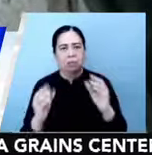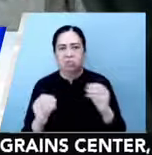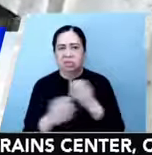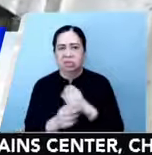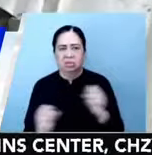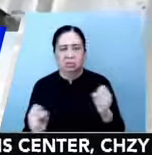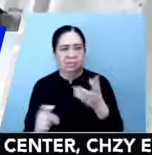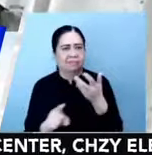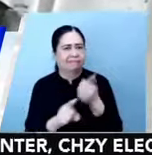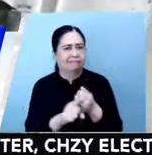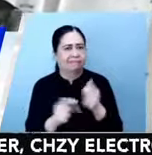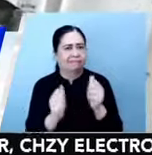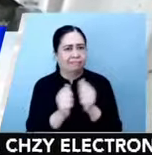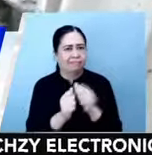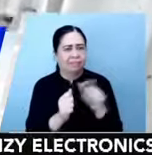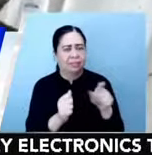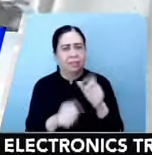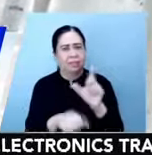maging ang kanilang kabuhayan.